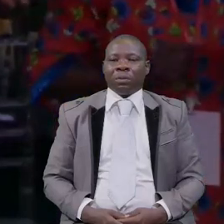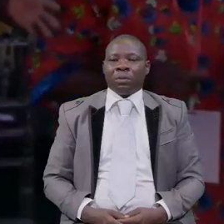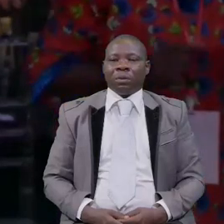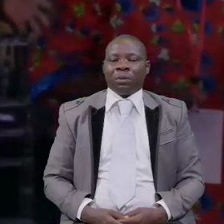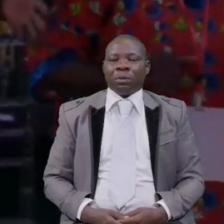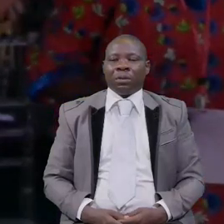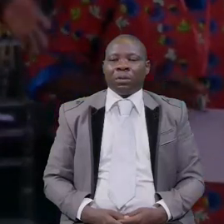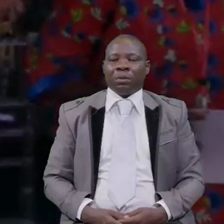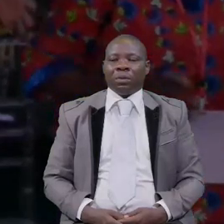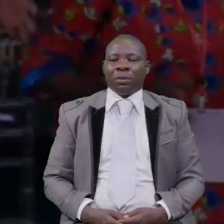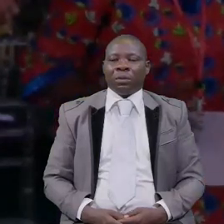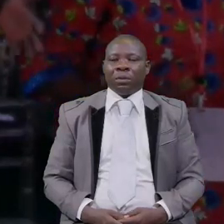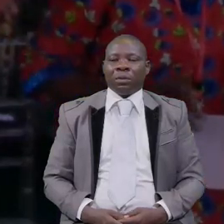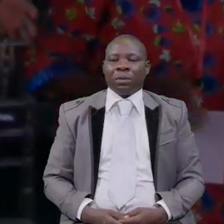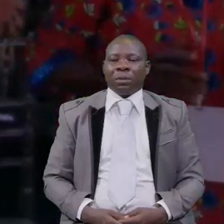pas de crainte.